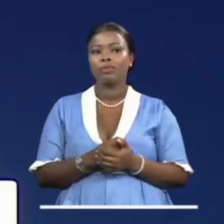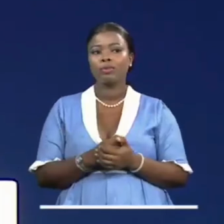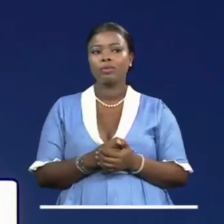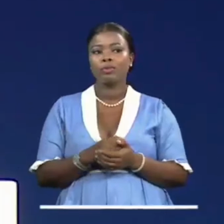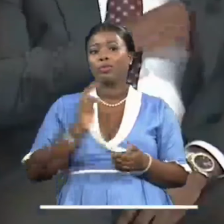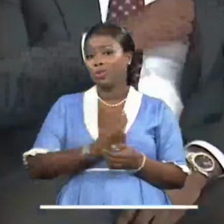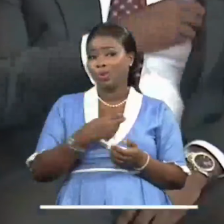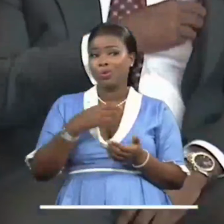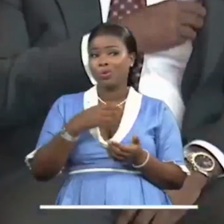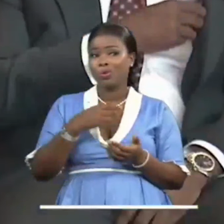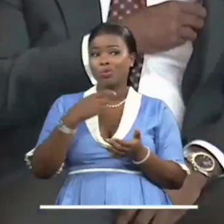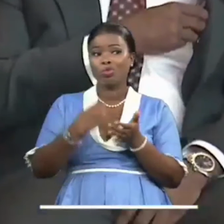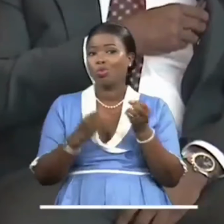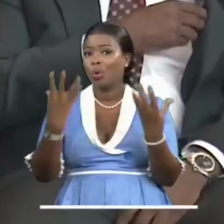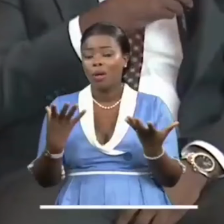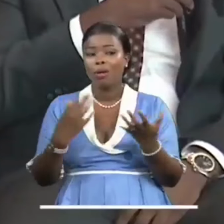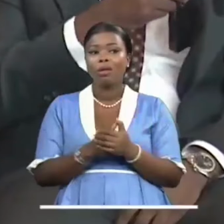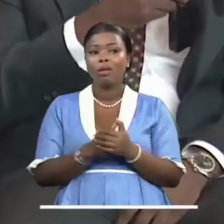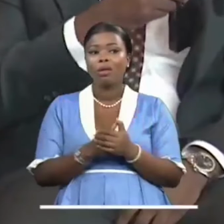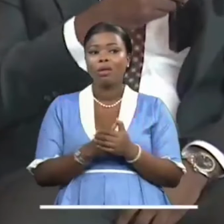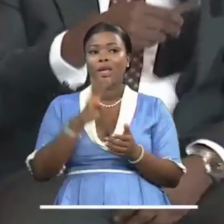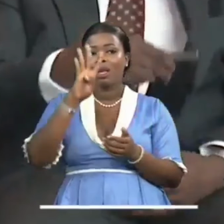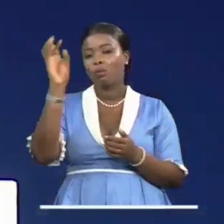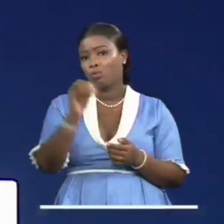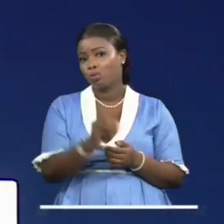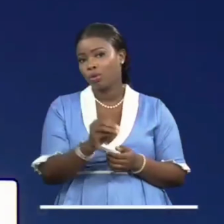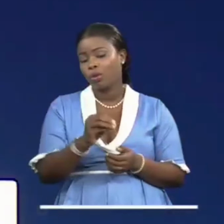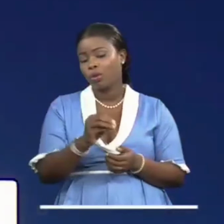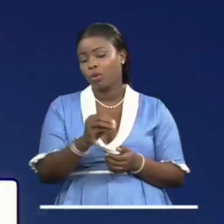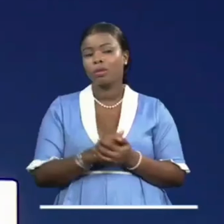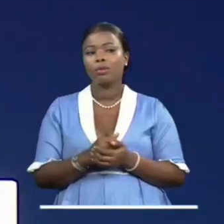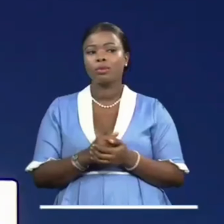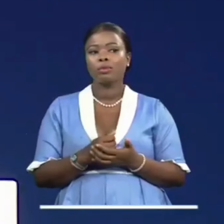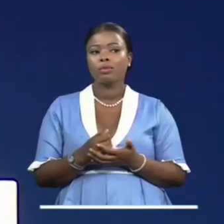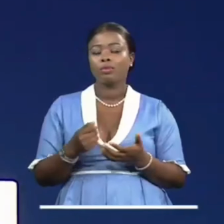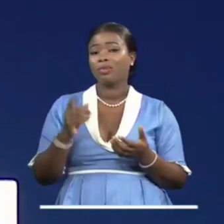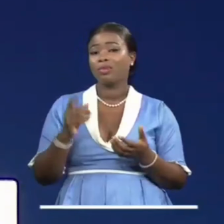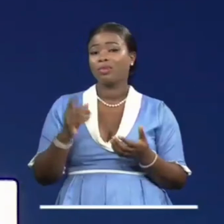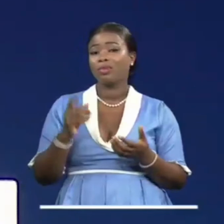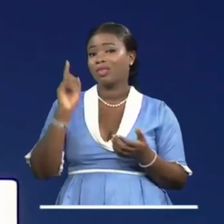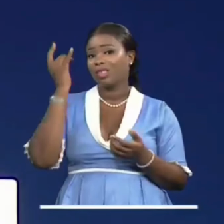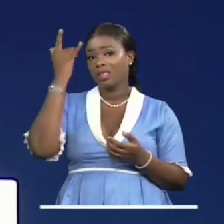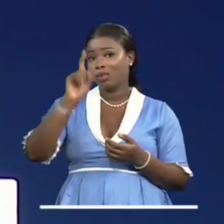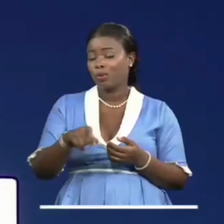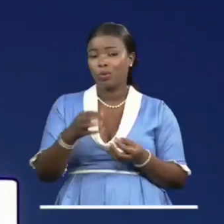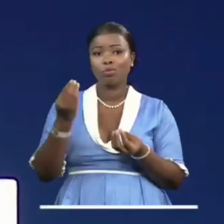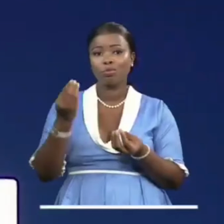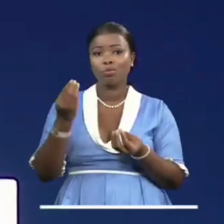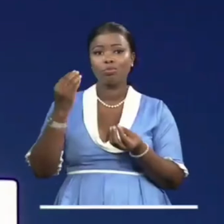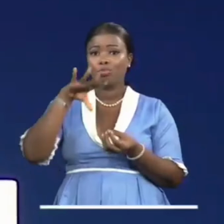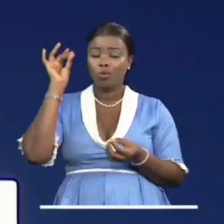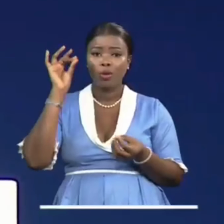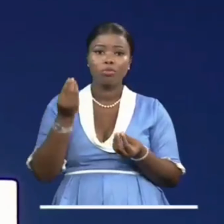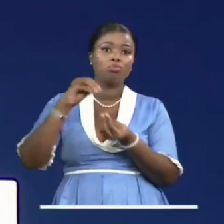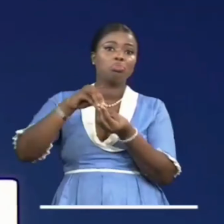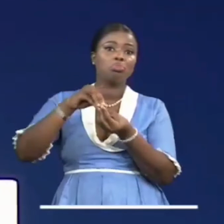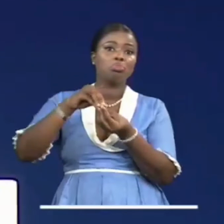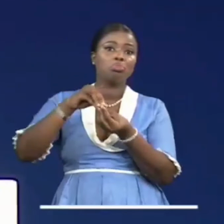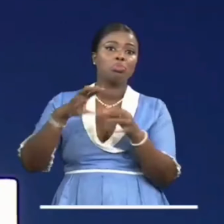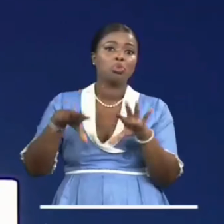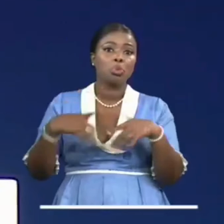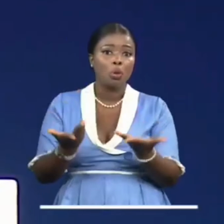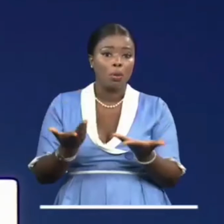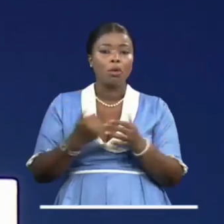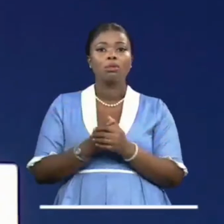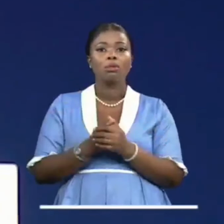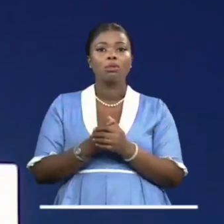% du PIB c'est beaucoup il faut trouver vraiment le moyen de renforcer le ciblage vraiment pour pouvoir réduire les subvention à l'énergie sans